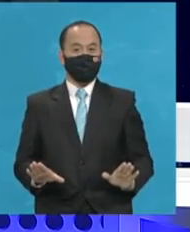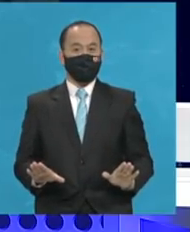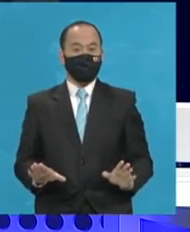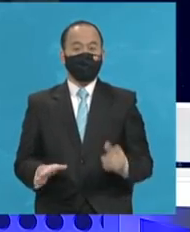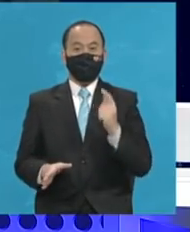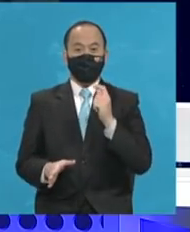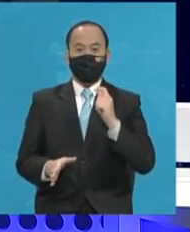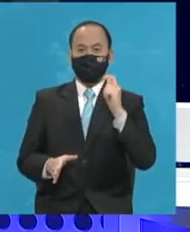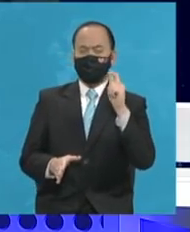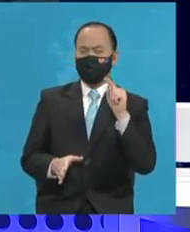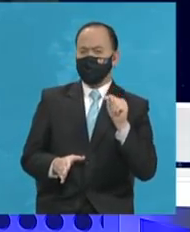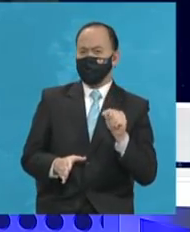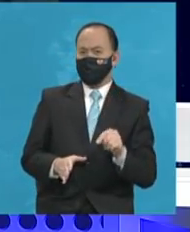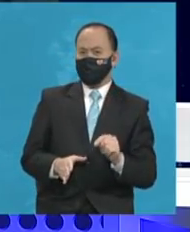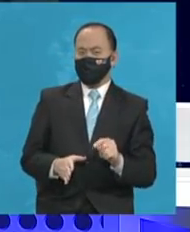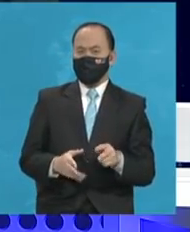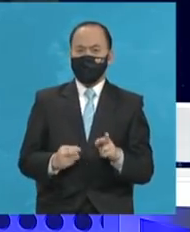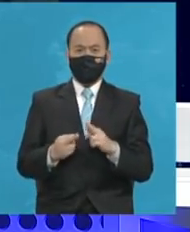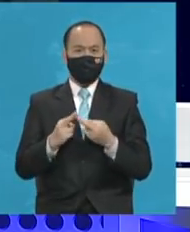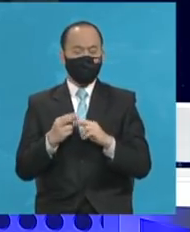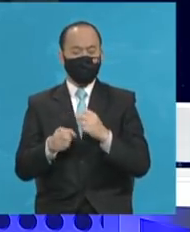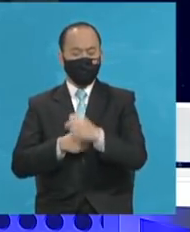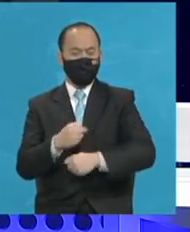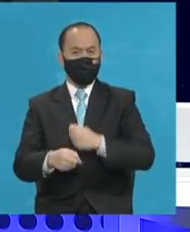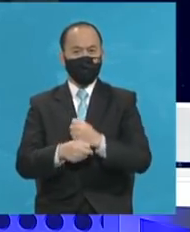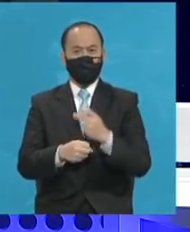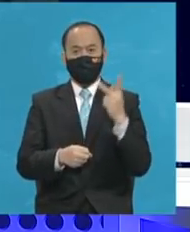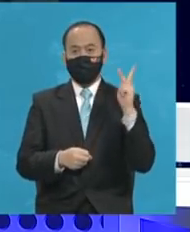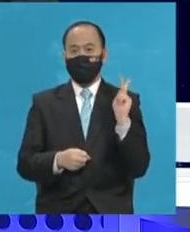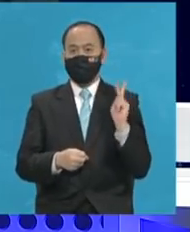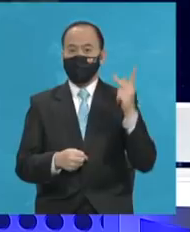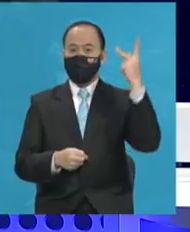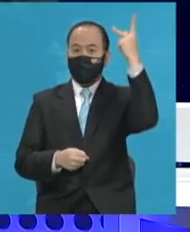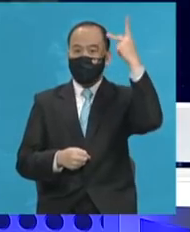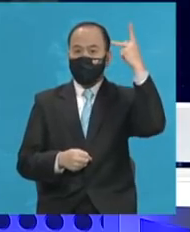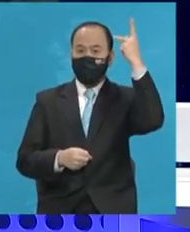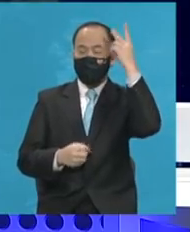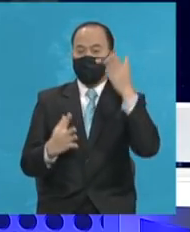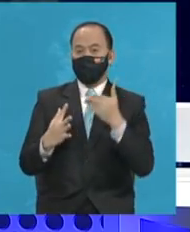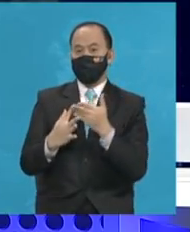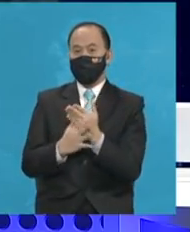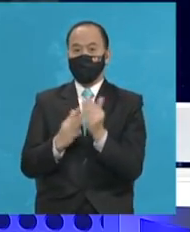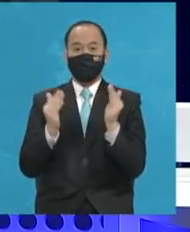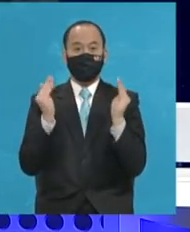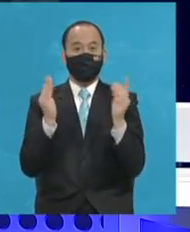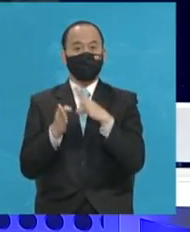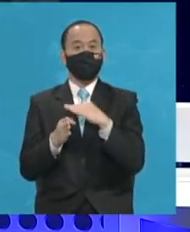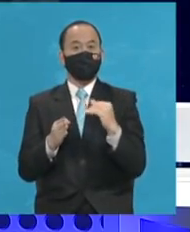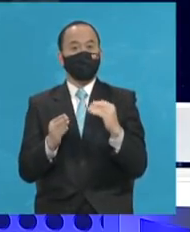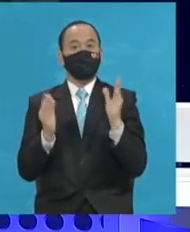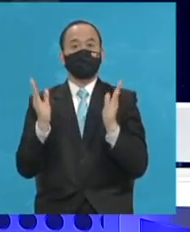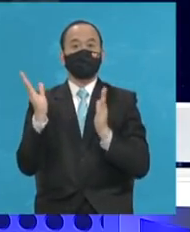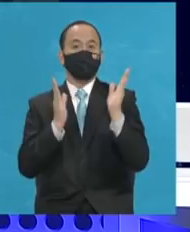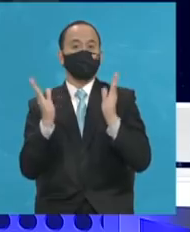bracket ah menekankan Pro dengan tahunan ketua-ketua kerajaan antara negara Brunei Darussalam dan Malaysia